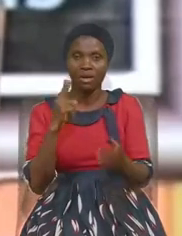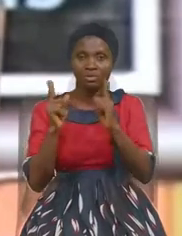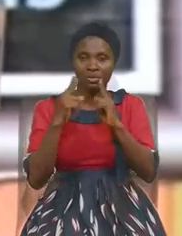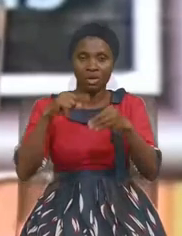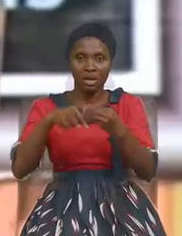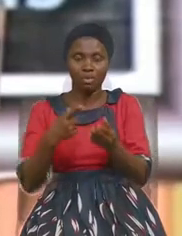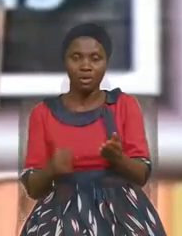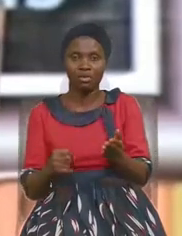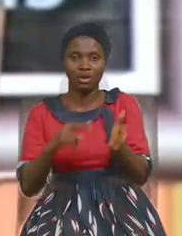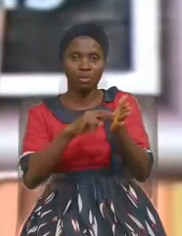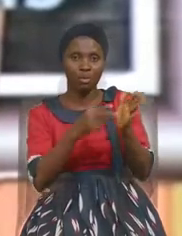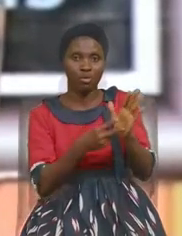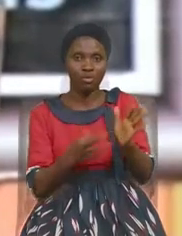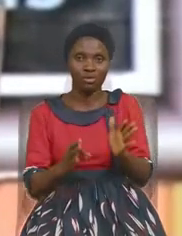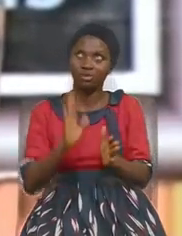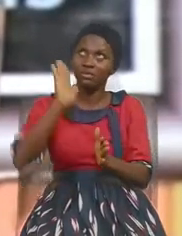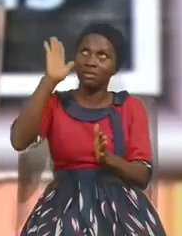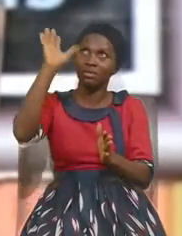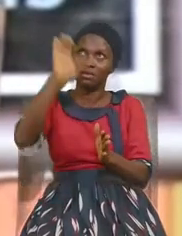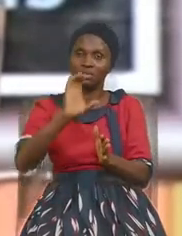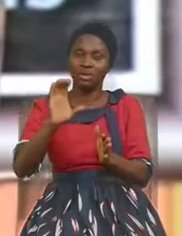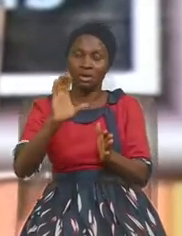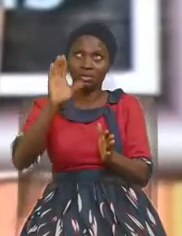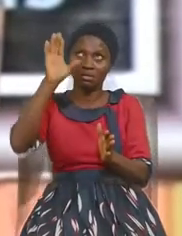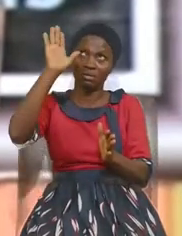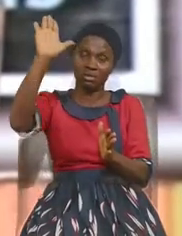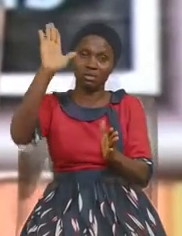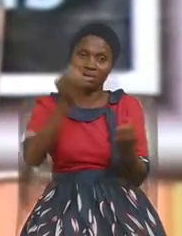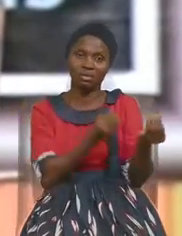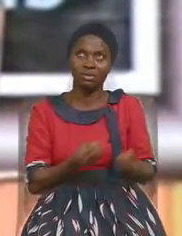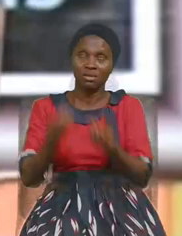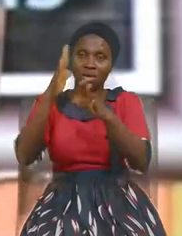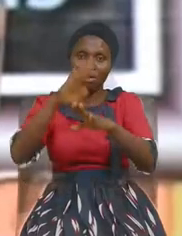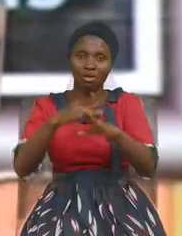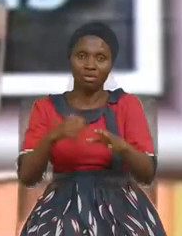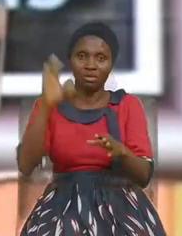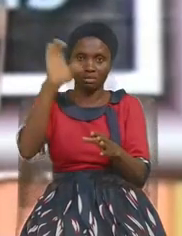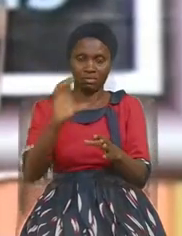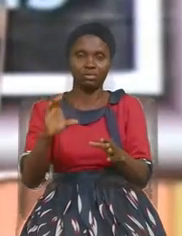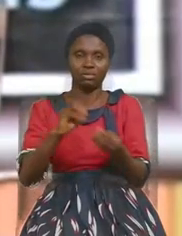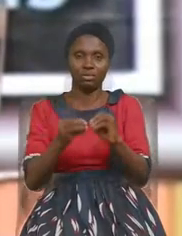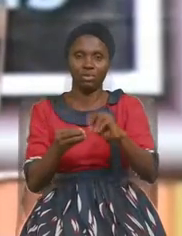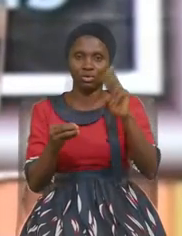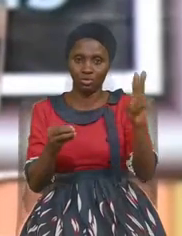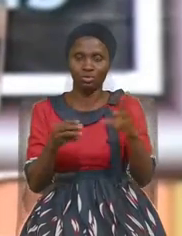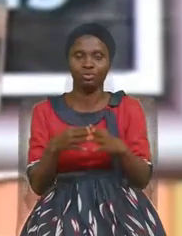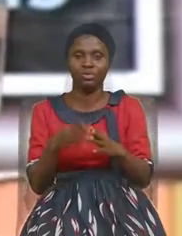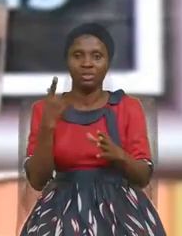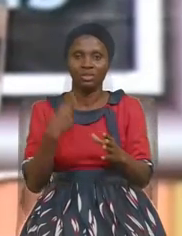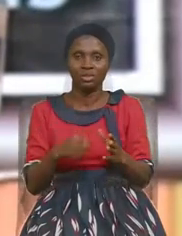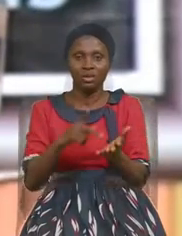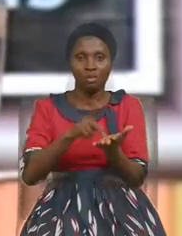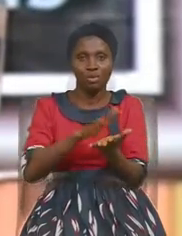sacrifice sur la croix. Deuxième point, la pureté des saints